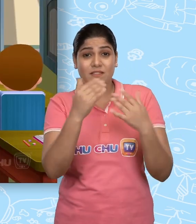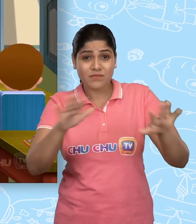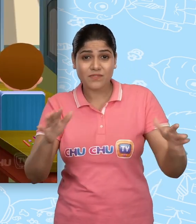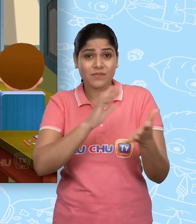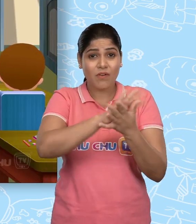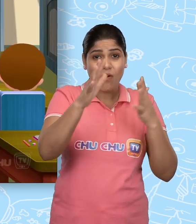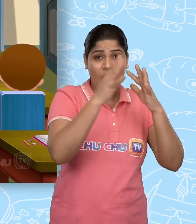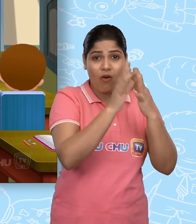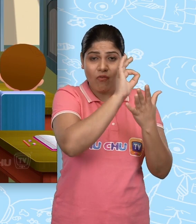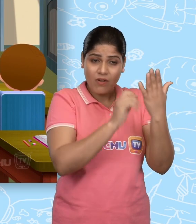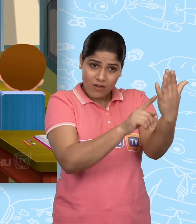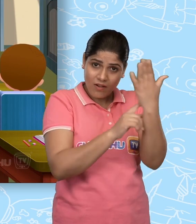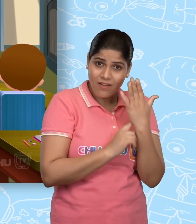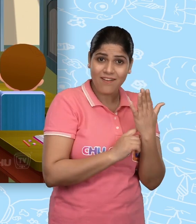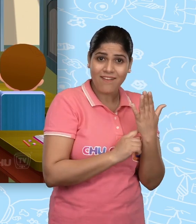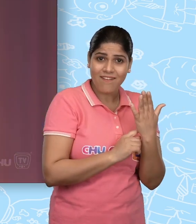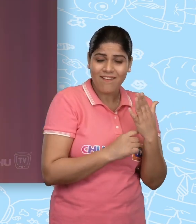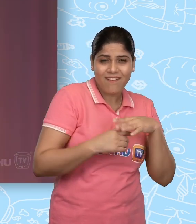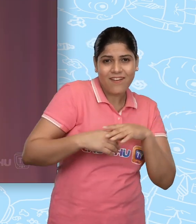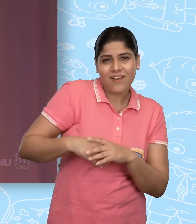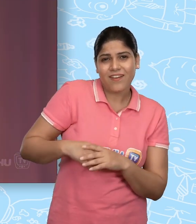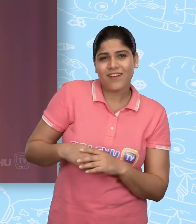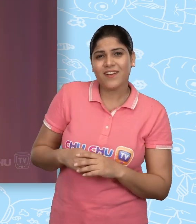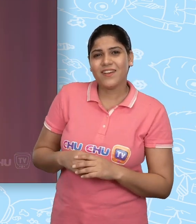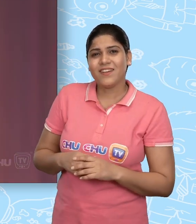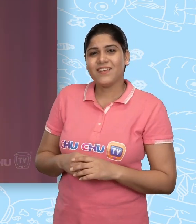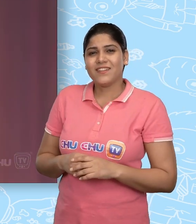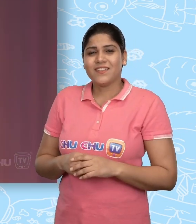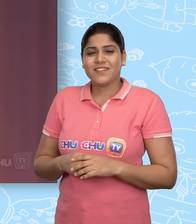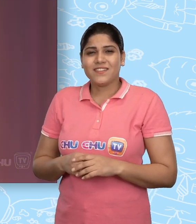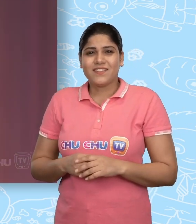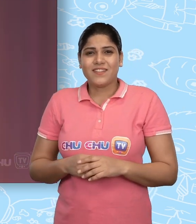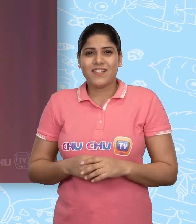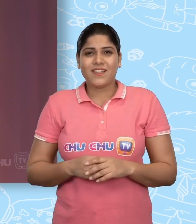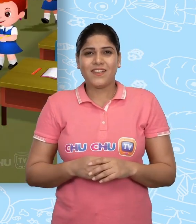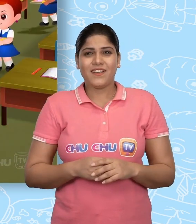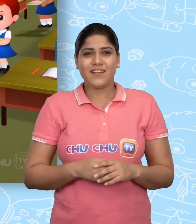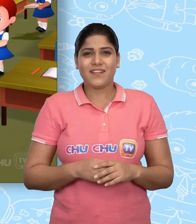इसलिए बच्चों चलिए अपना अपना होमवर्क दिखाइए। हाँ।